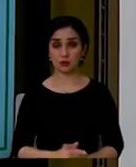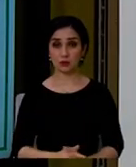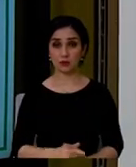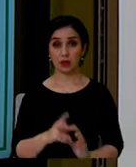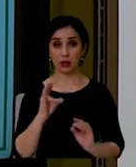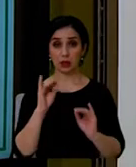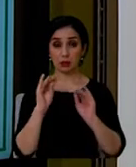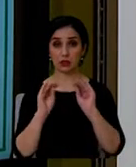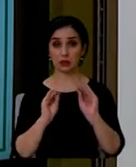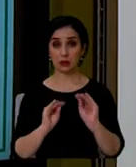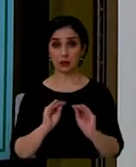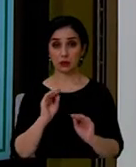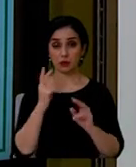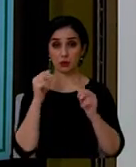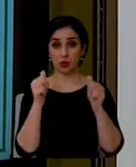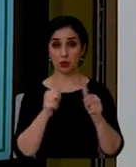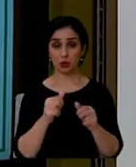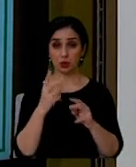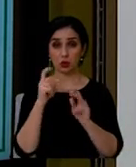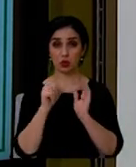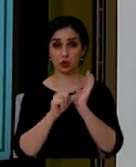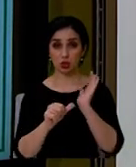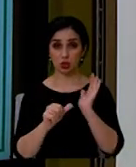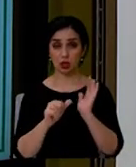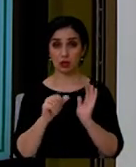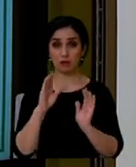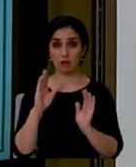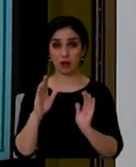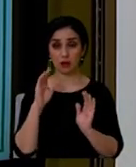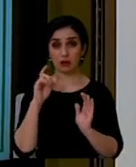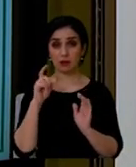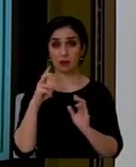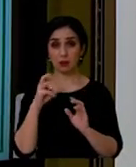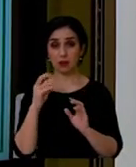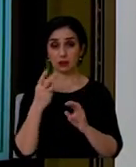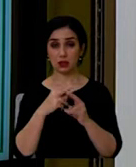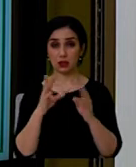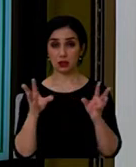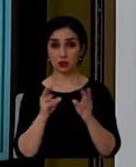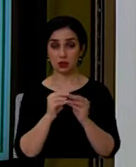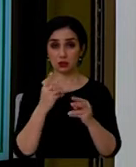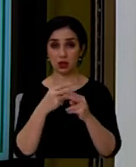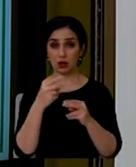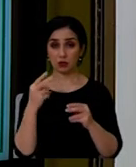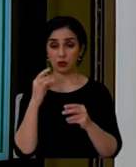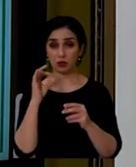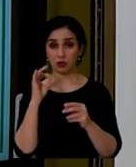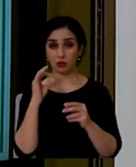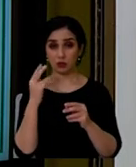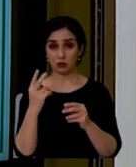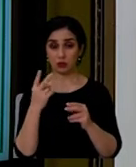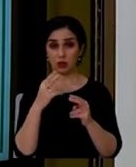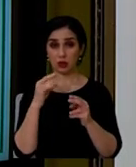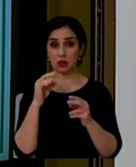И подставляю формулу. 160 – валентность меди в данном соединении равна 2, число атомов